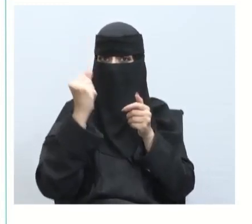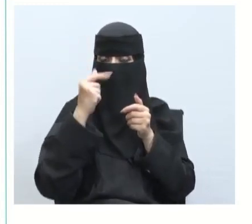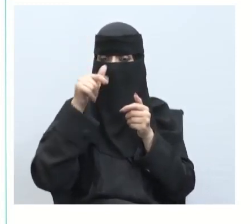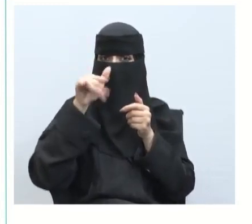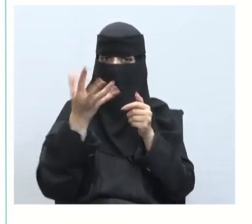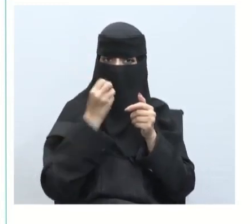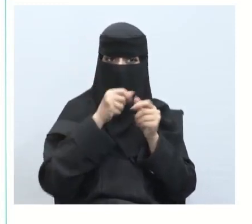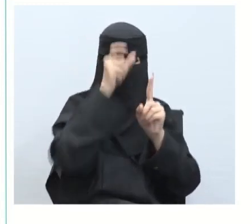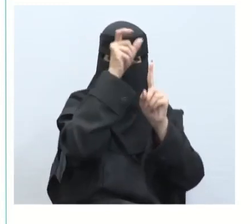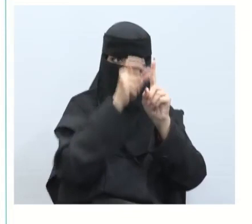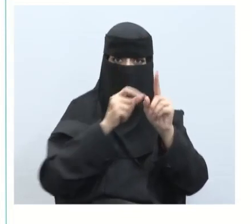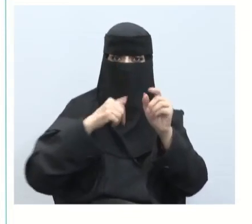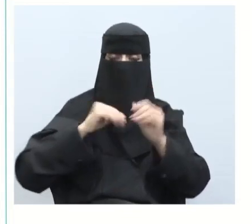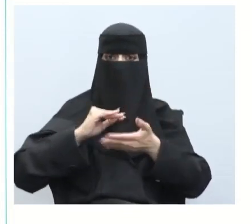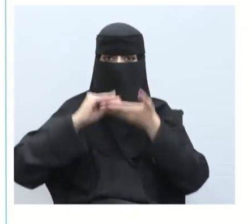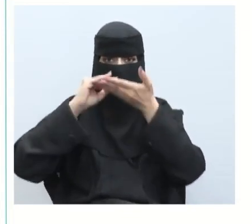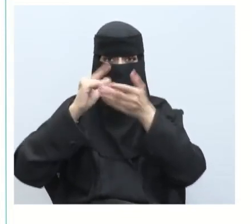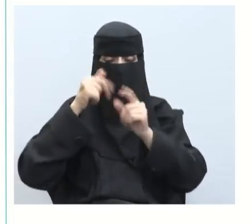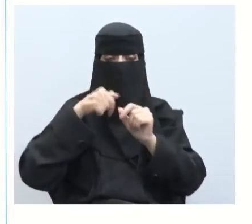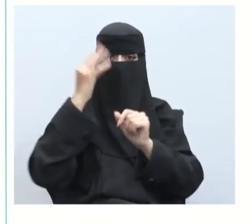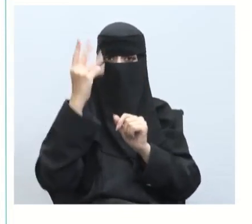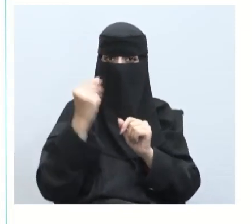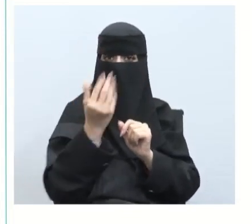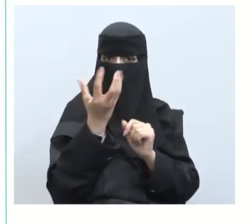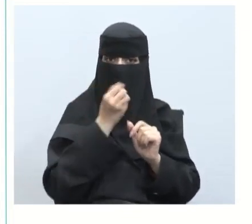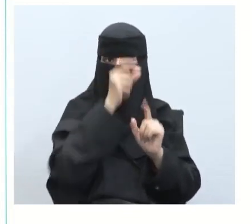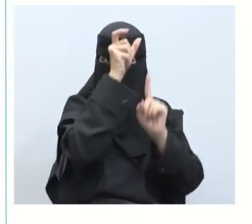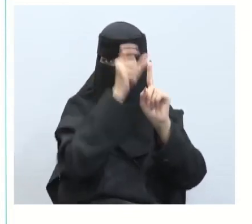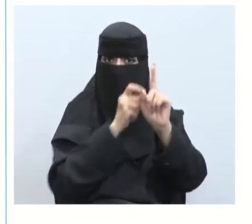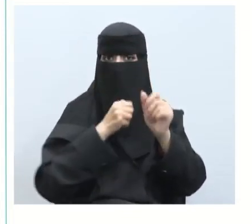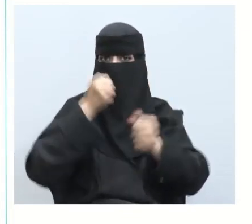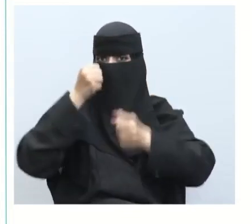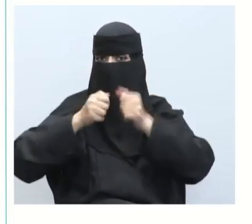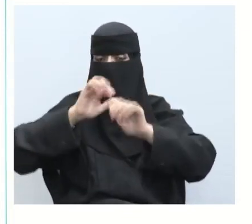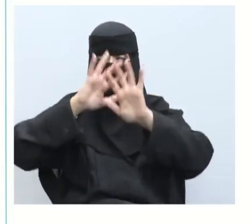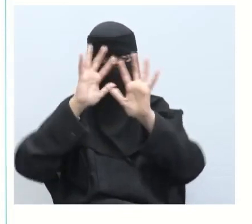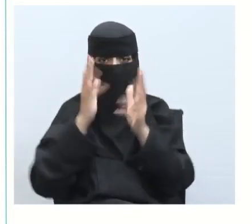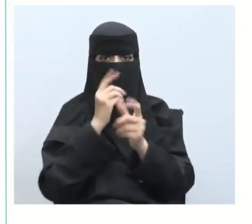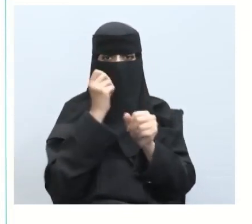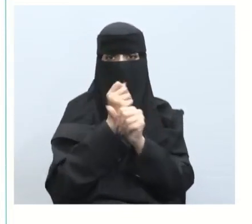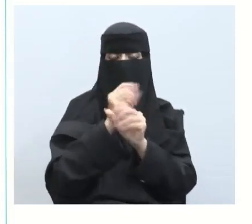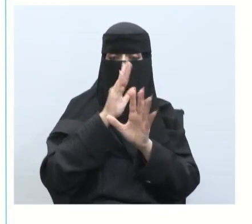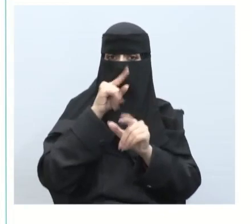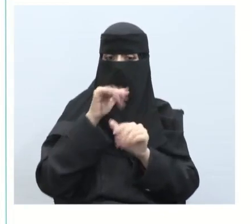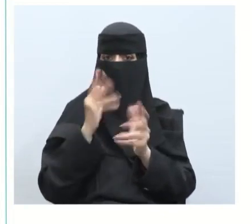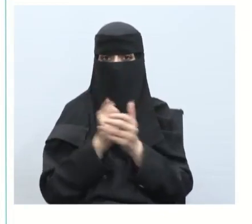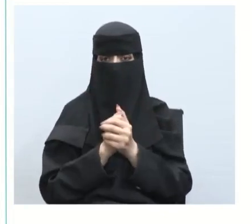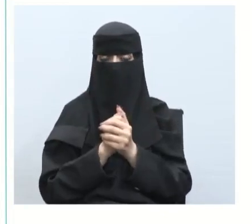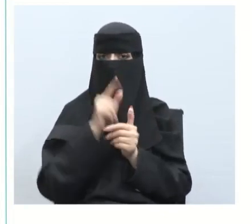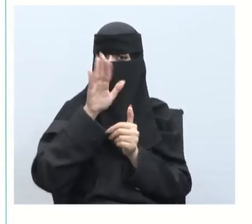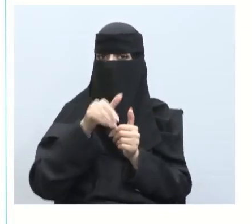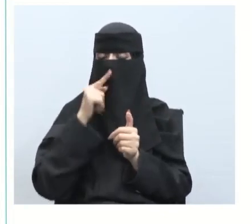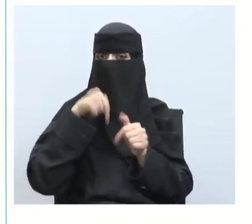المساعدين العدد الذي يحتاجون من السائقين وهكذا على جميع الوظائف ايضا الميزانيه كم